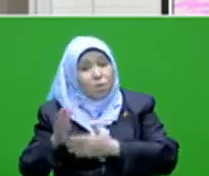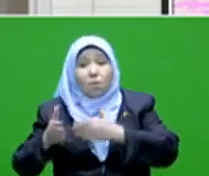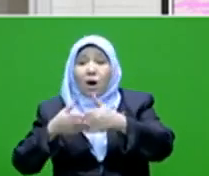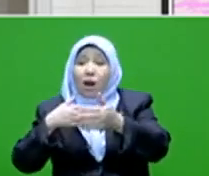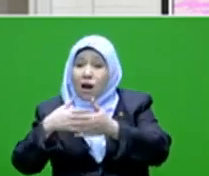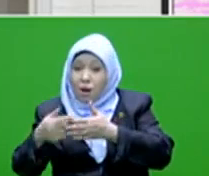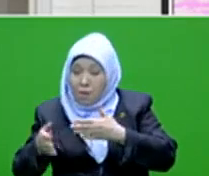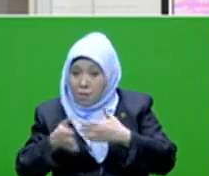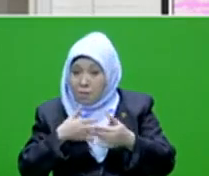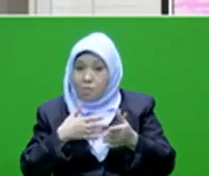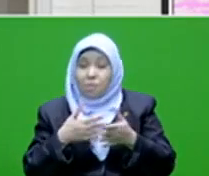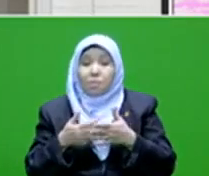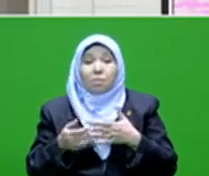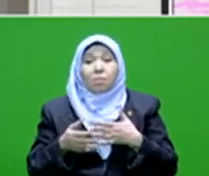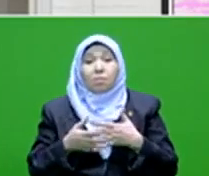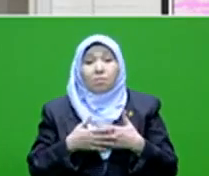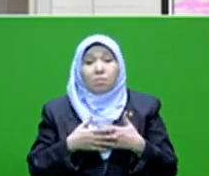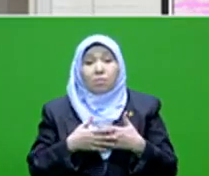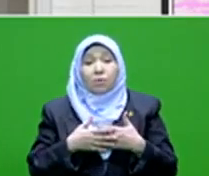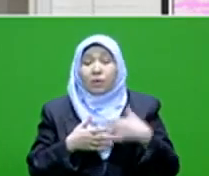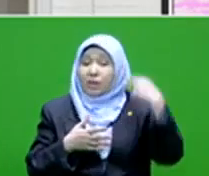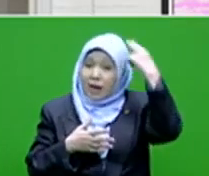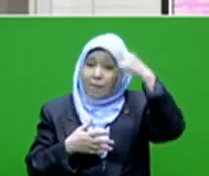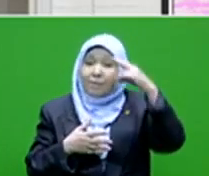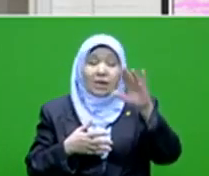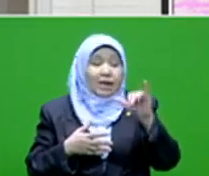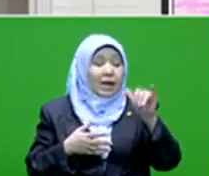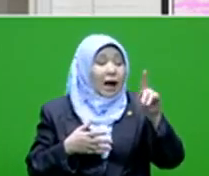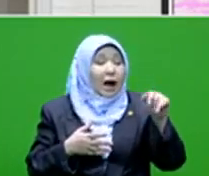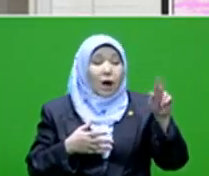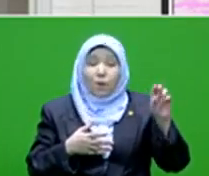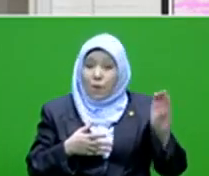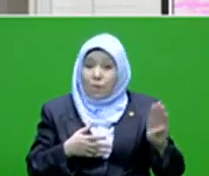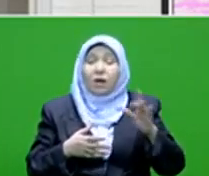walaupun mungkin Nabi Yaakob rasanya